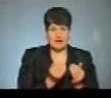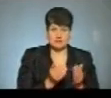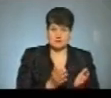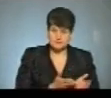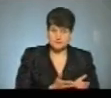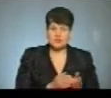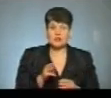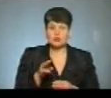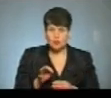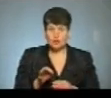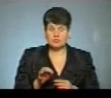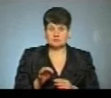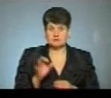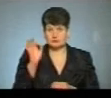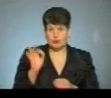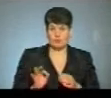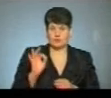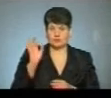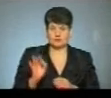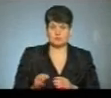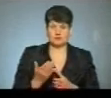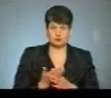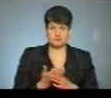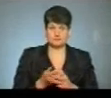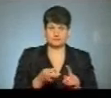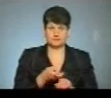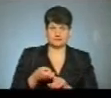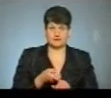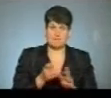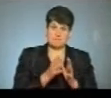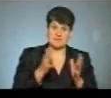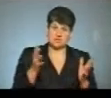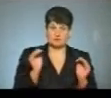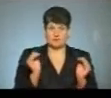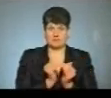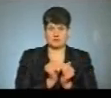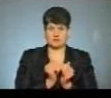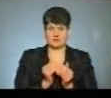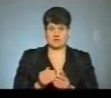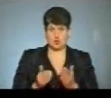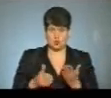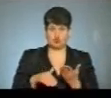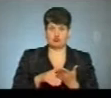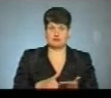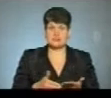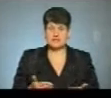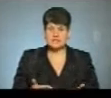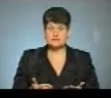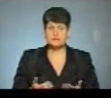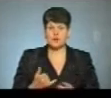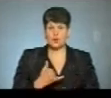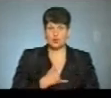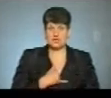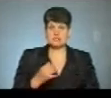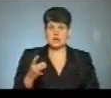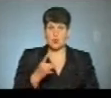то, відповідно, чи в більшу, чи в меншу сторону збільшується або зменшується розмір субсидії. У нас